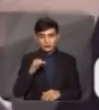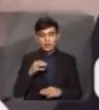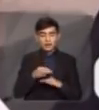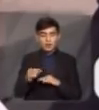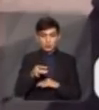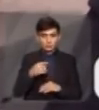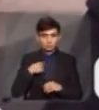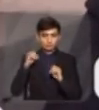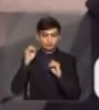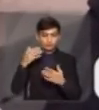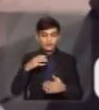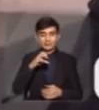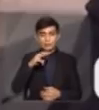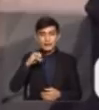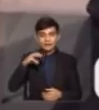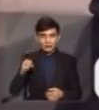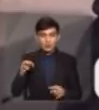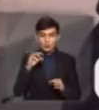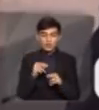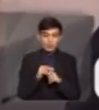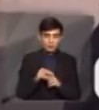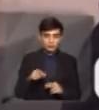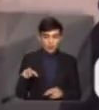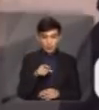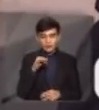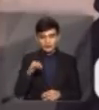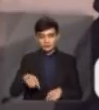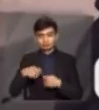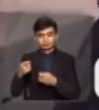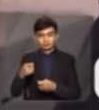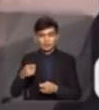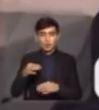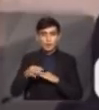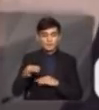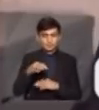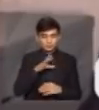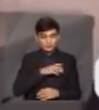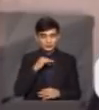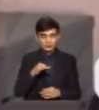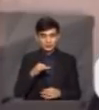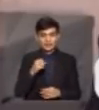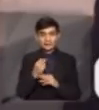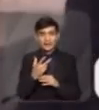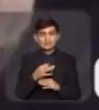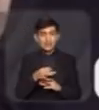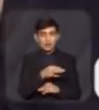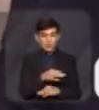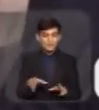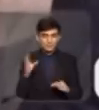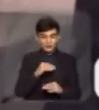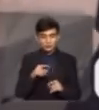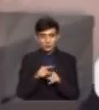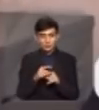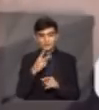Мы составили смету на капитальный и текущий ремонт дорог и передали их на утверждение в область. Воды из 13 сел нет пока в двух.